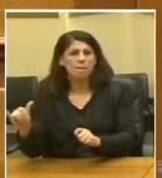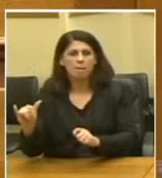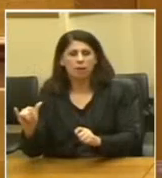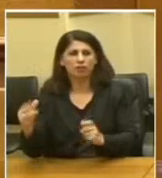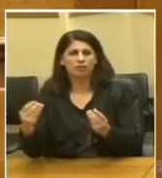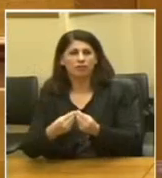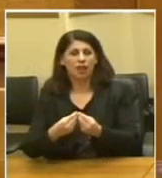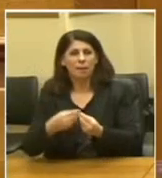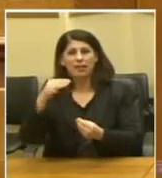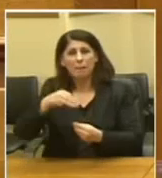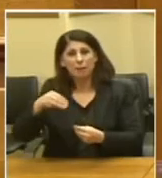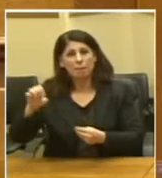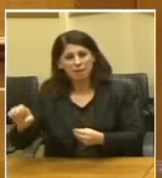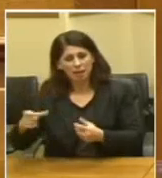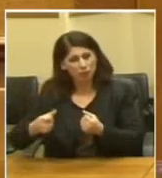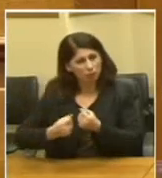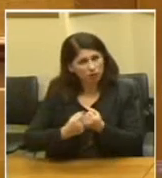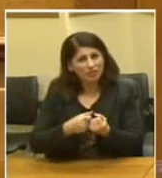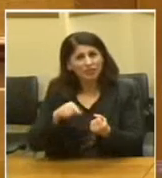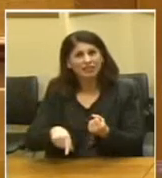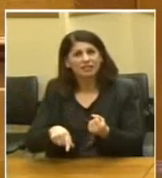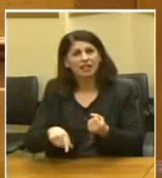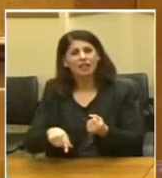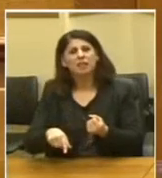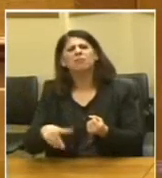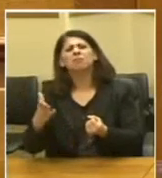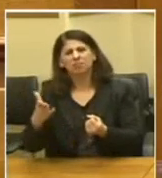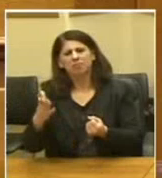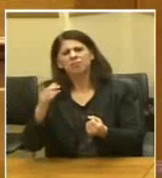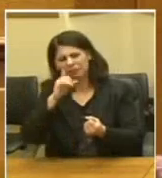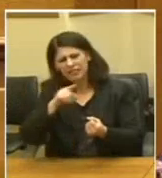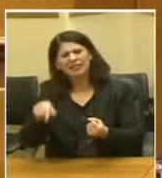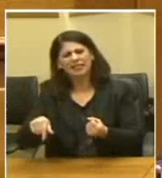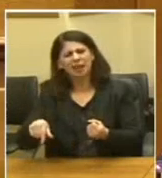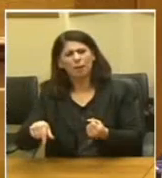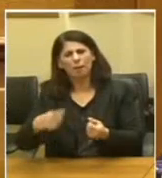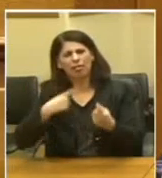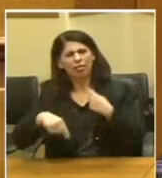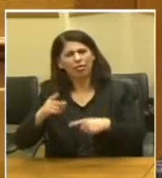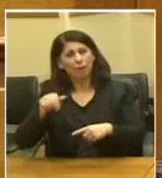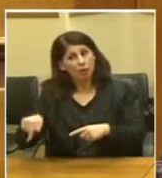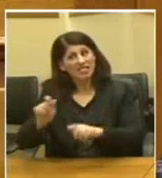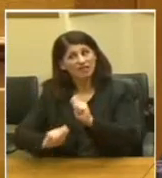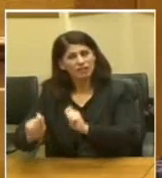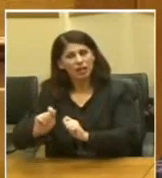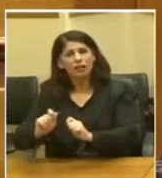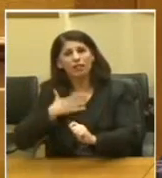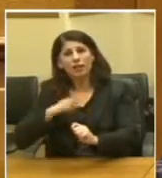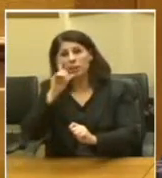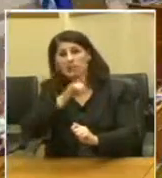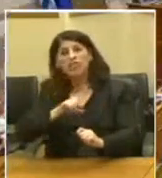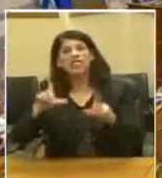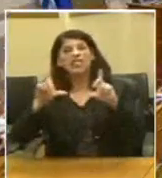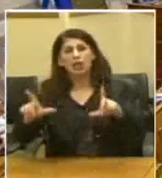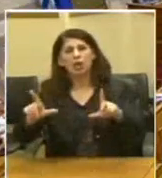τα μέσα ενημέρωση που σας στηρίζουν, ήταν μια φενάκι την οποία εσείς στήσατε προκειμένου να δημιουργήσετε μια ψευδή εικόνα στην ελληνική